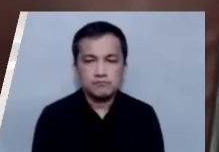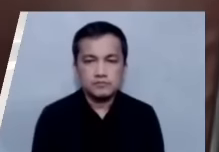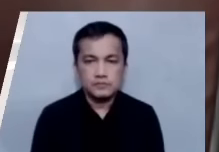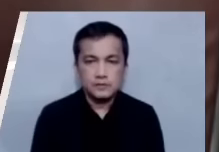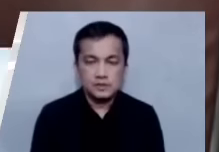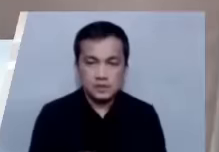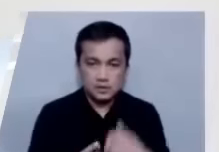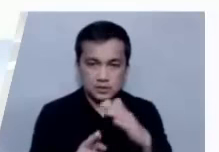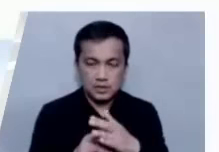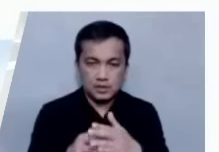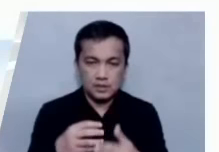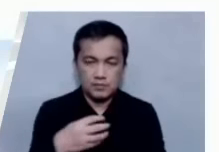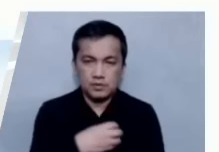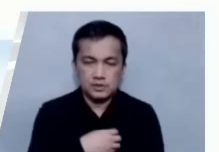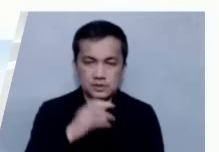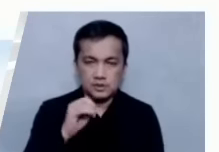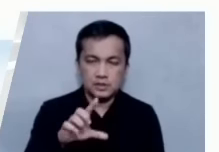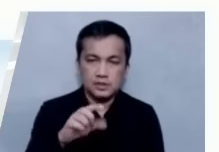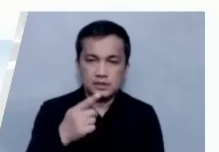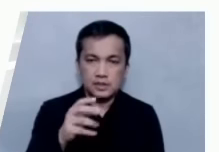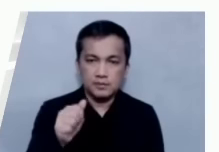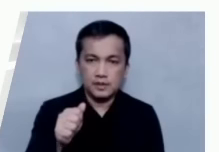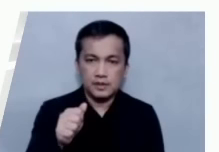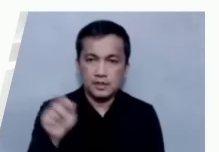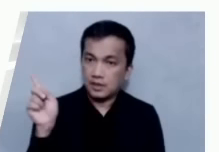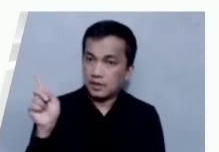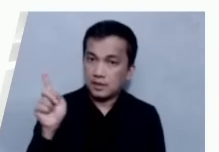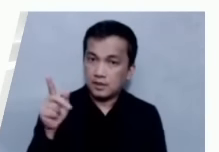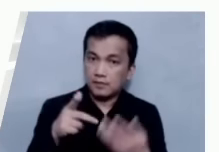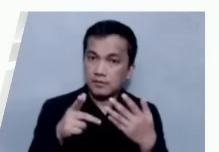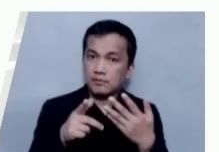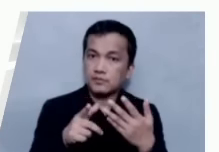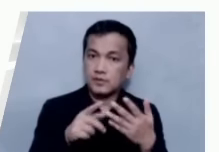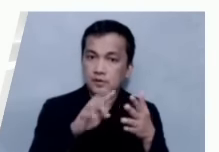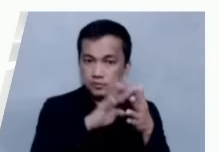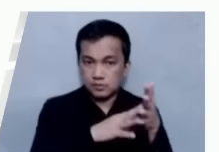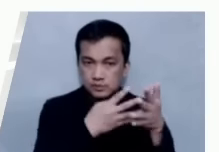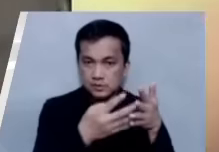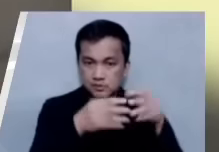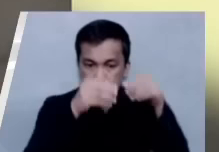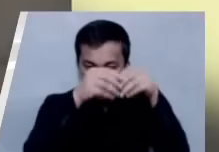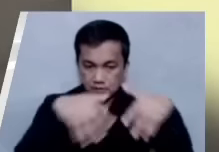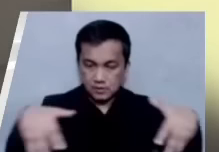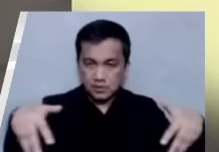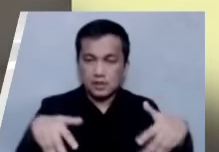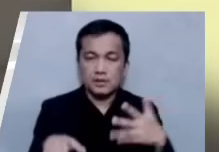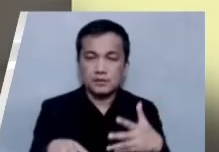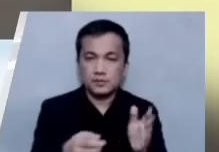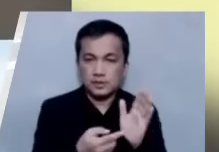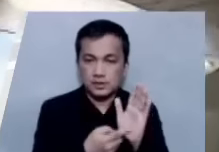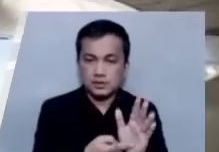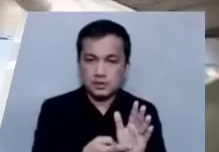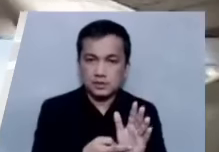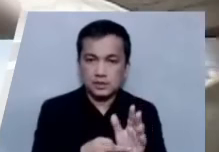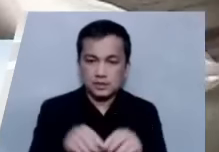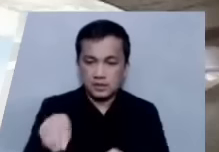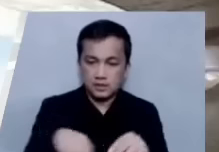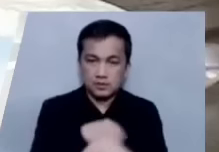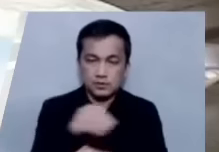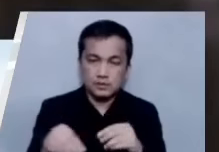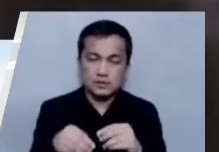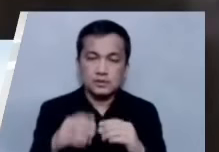Colonel Royina Garma ang diagram na ito na ipinakikita ang daloy ng komunikasyon at pera sa bigayan umano ng pabuya sa mga